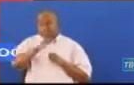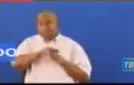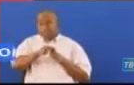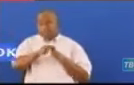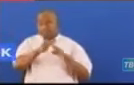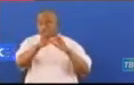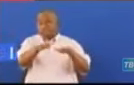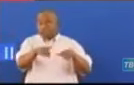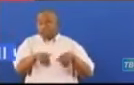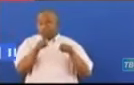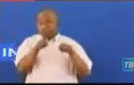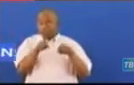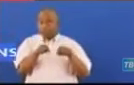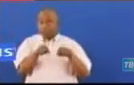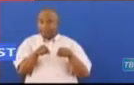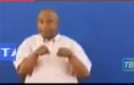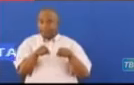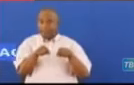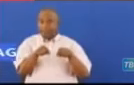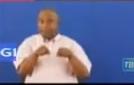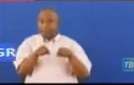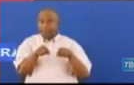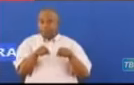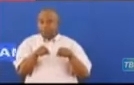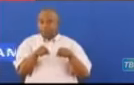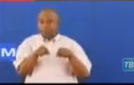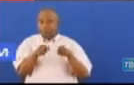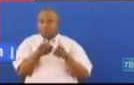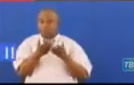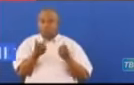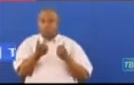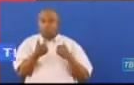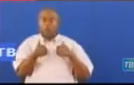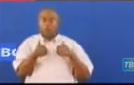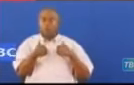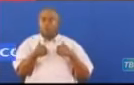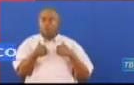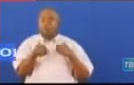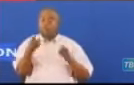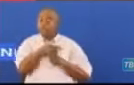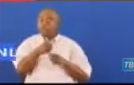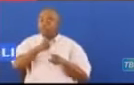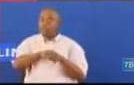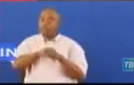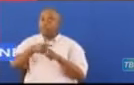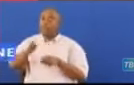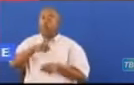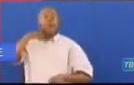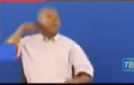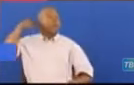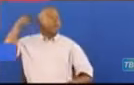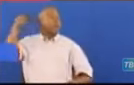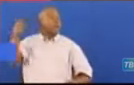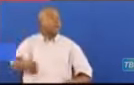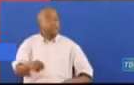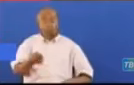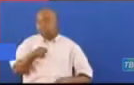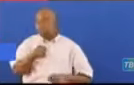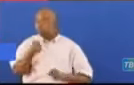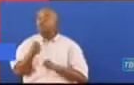forum kwa sababu tu hakupendezwa na Rais Samia kuwa madarakani, wallahi nakwambia tutadili